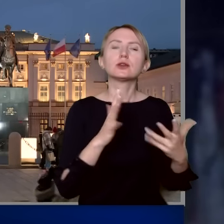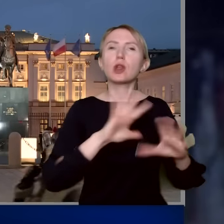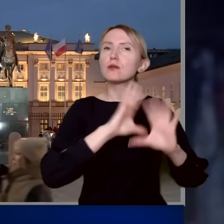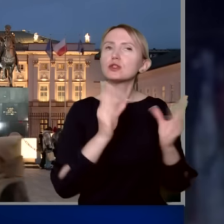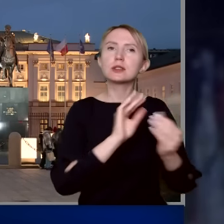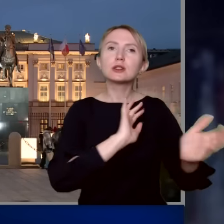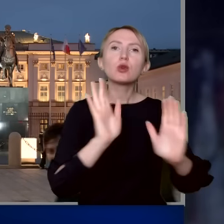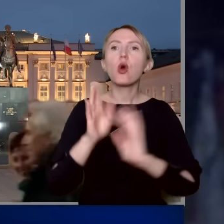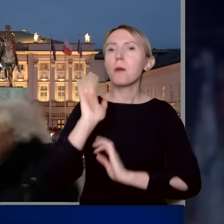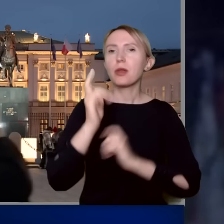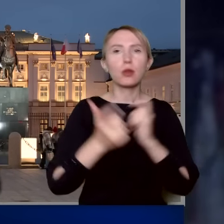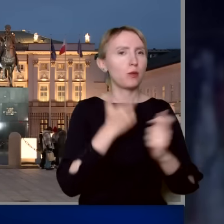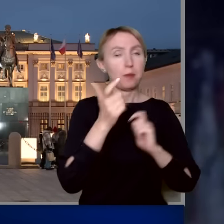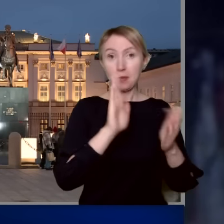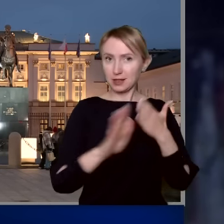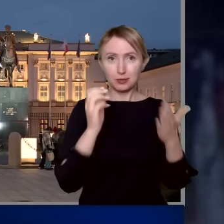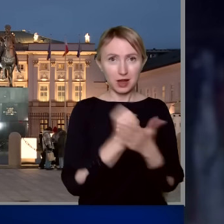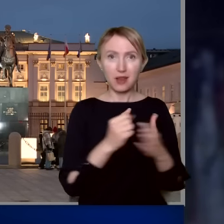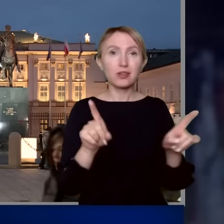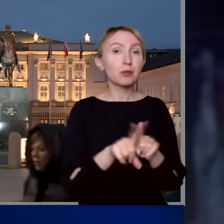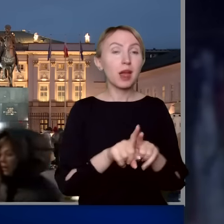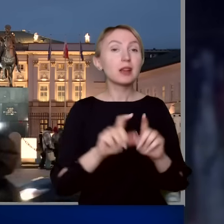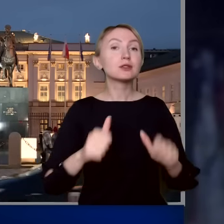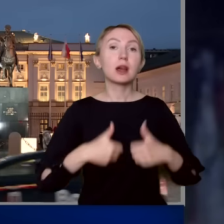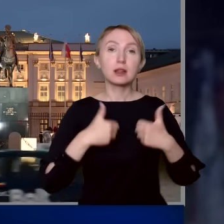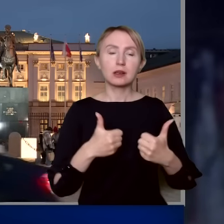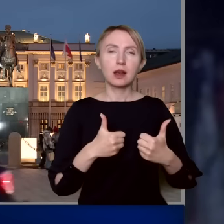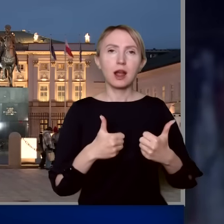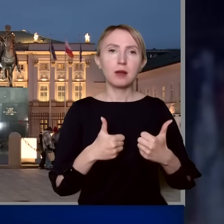sposobami bezprawnymi do tego, żeby